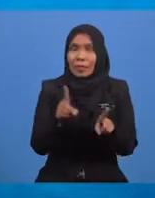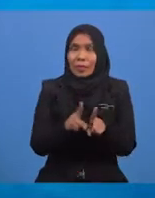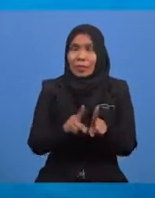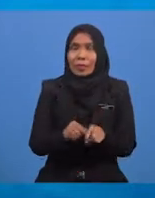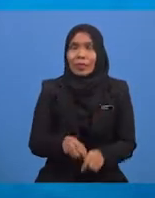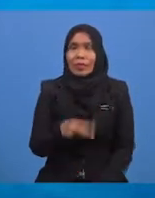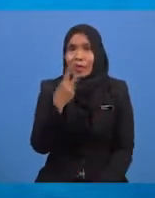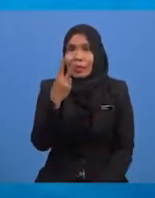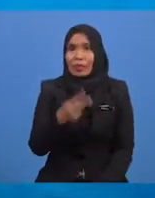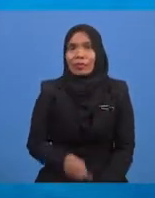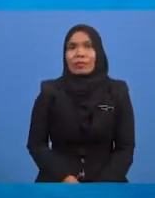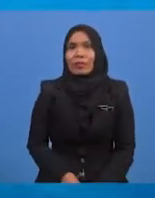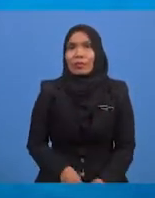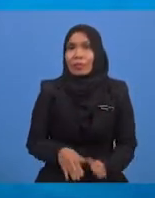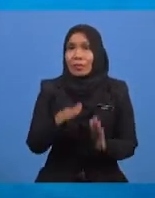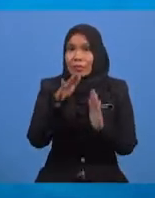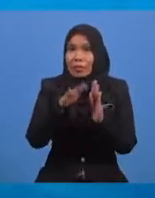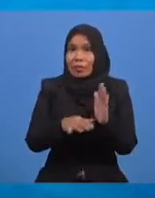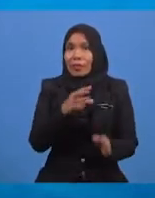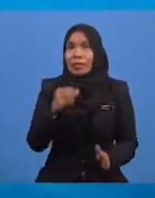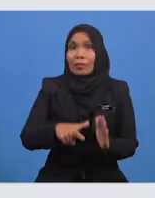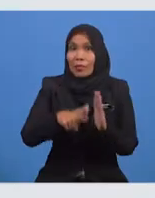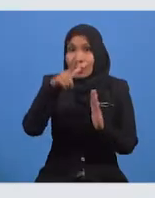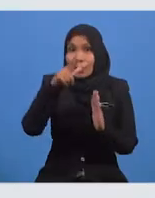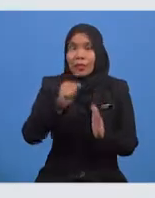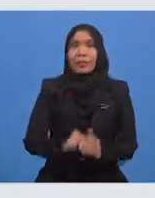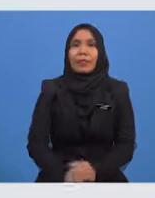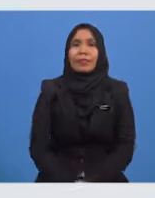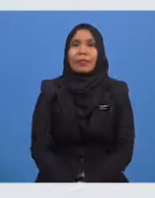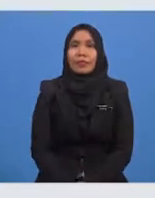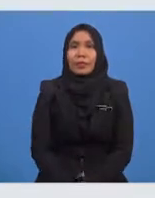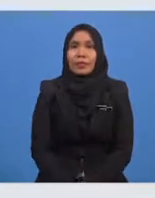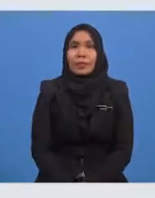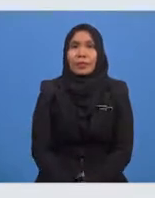apakah kekurangan atau kelebihan bersama.